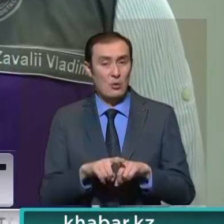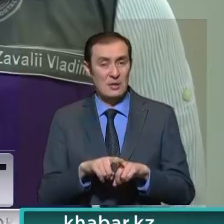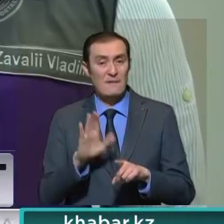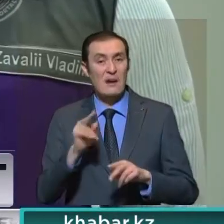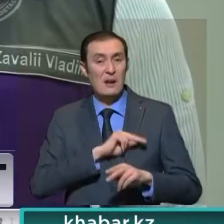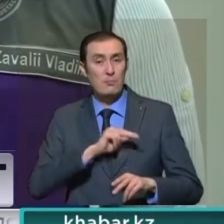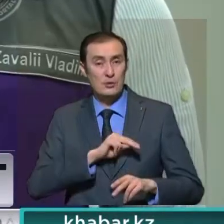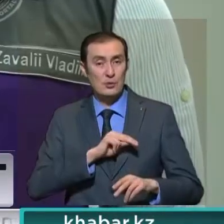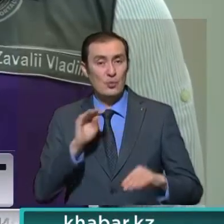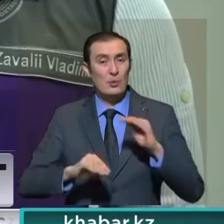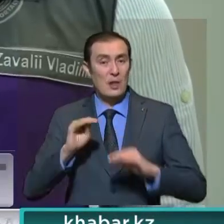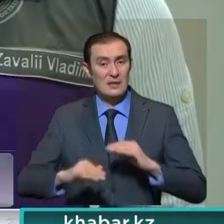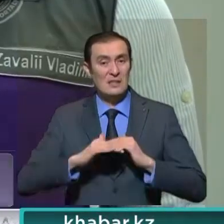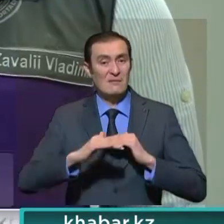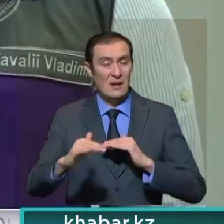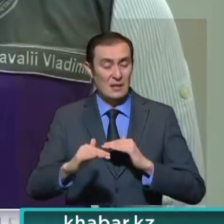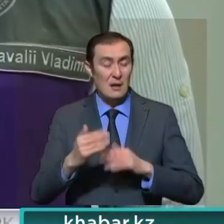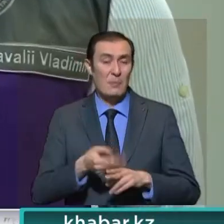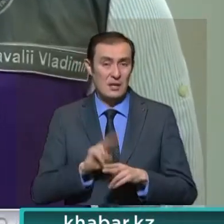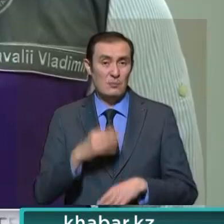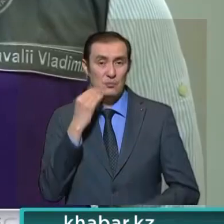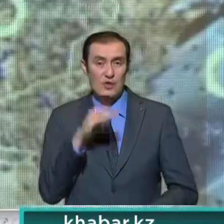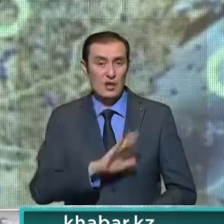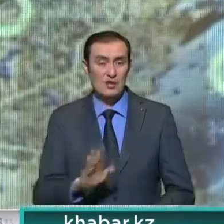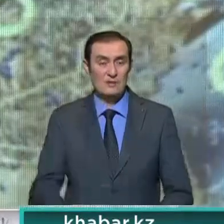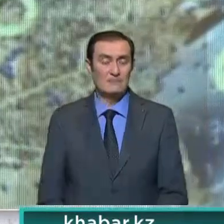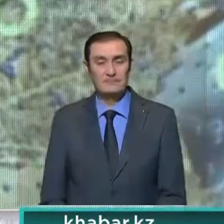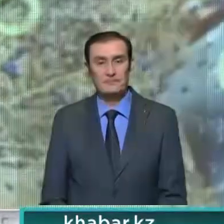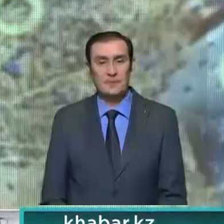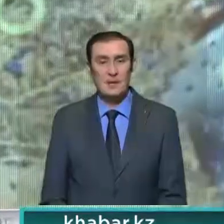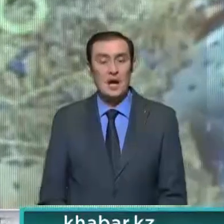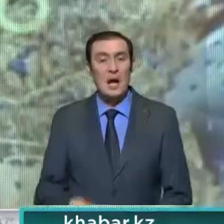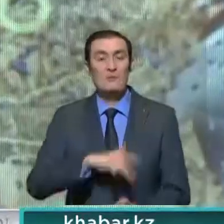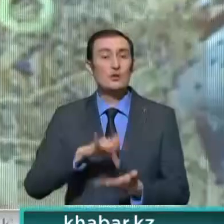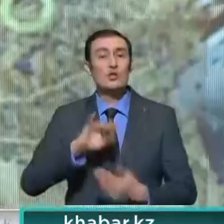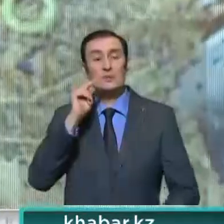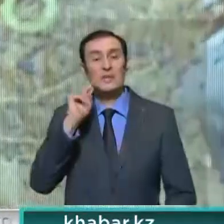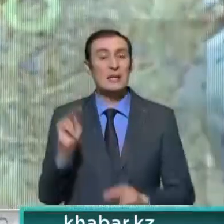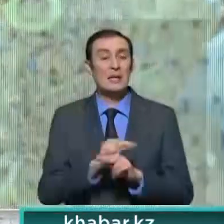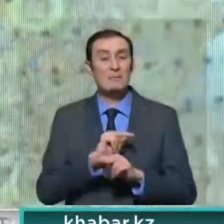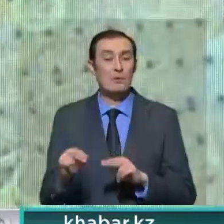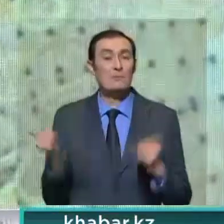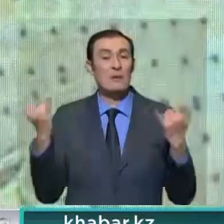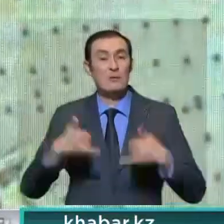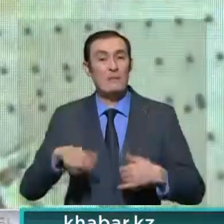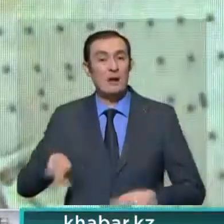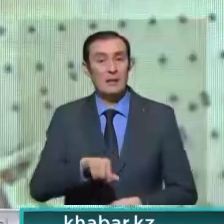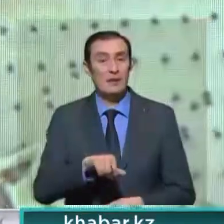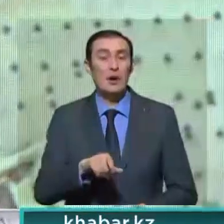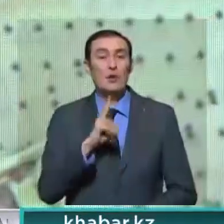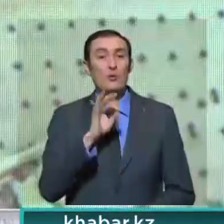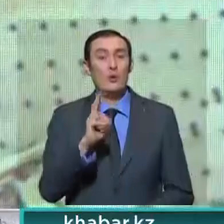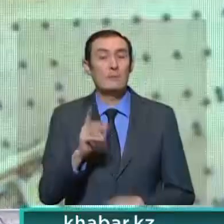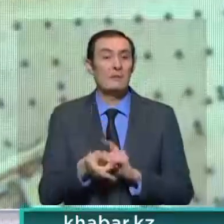работы тем самым влияет соответственно также на качество Ну вот в Шымкенте ремонт поливного канала coc